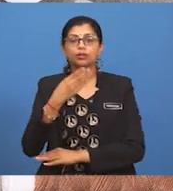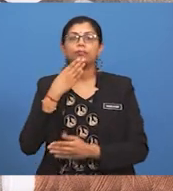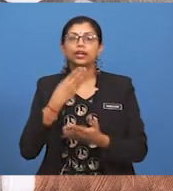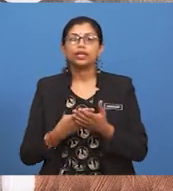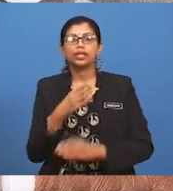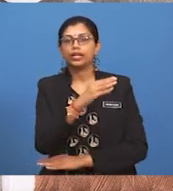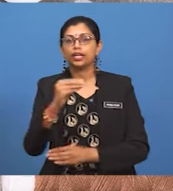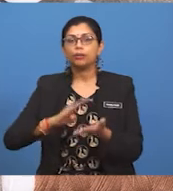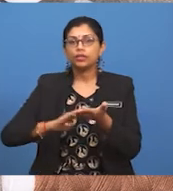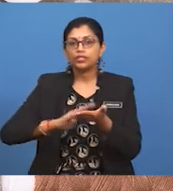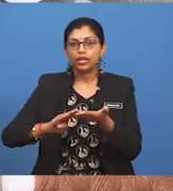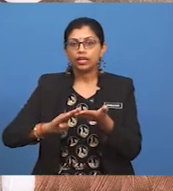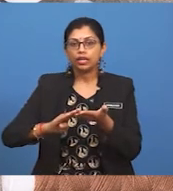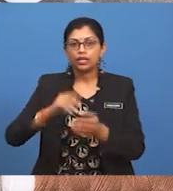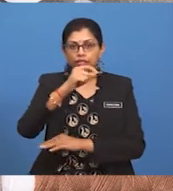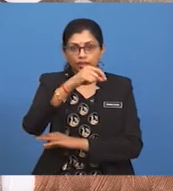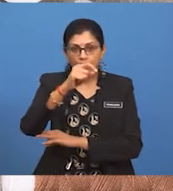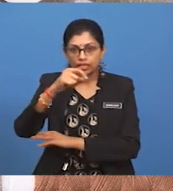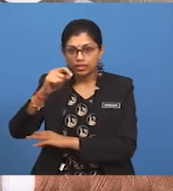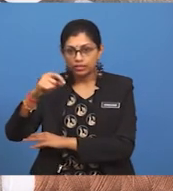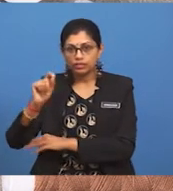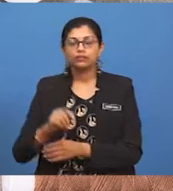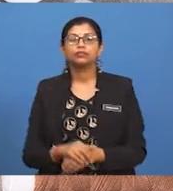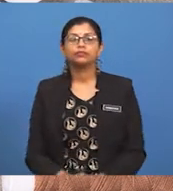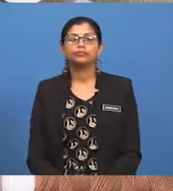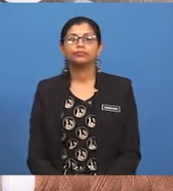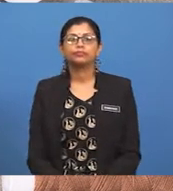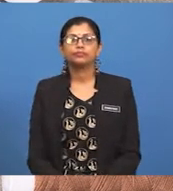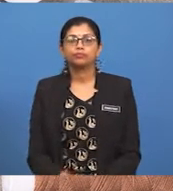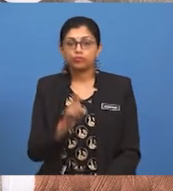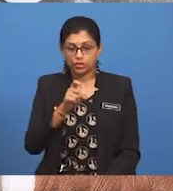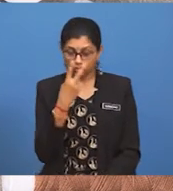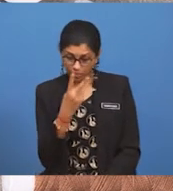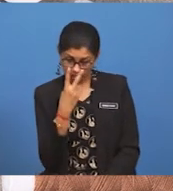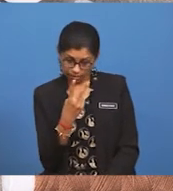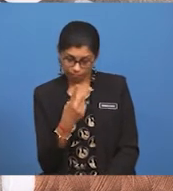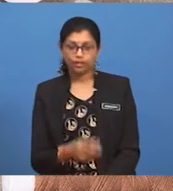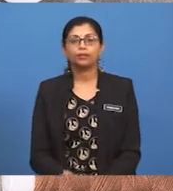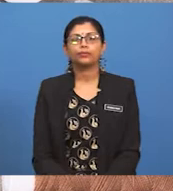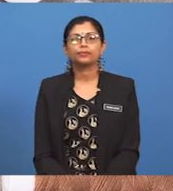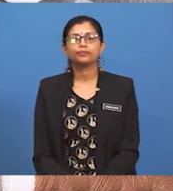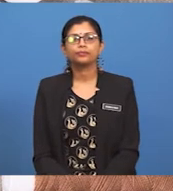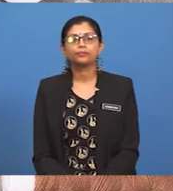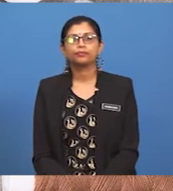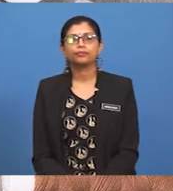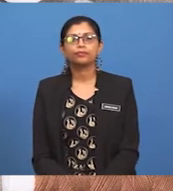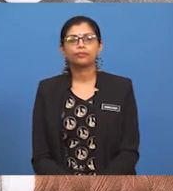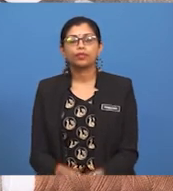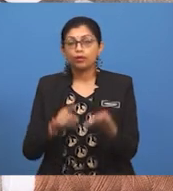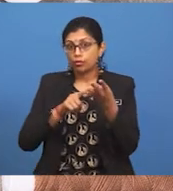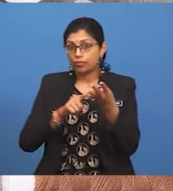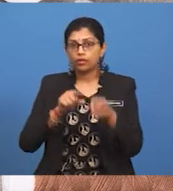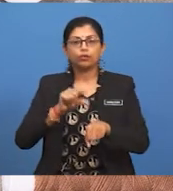bersih. Tanda keterangan yang terdapat pada alat adalah jelas. keempat ialah